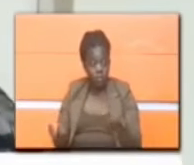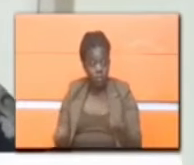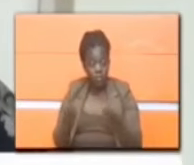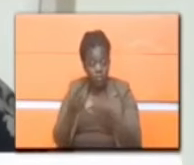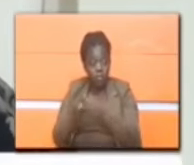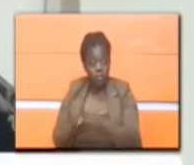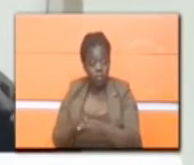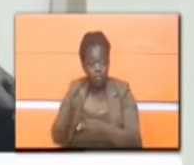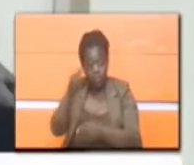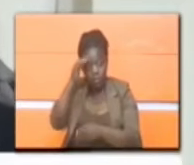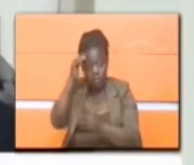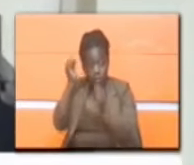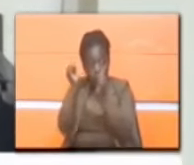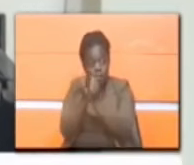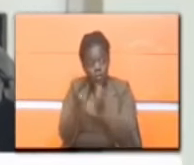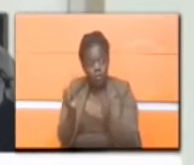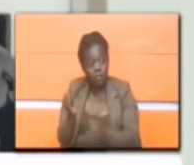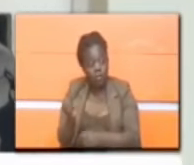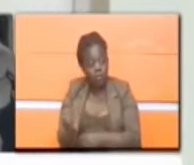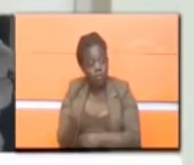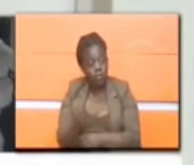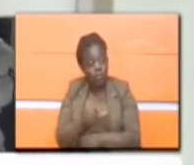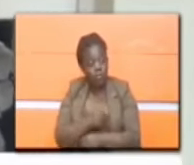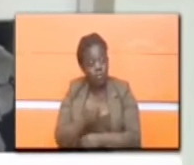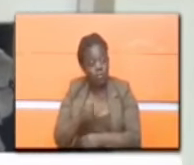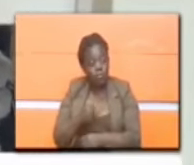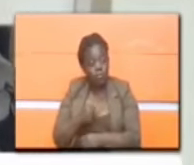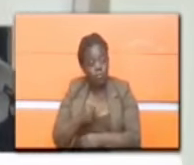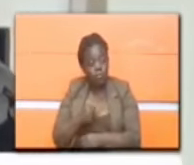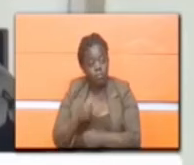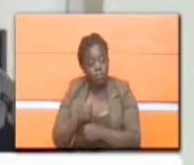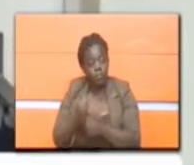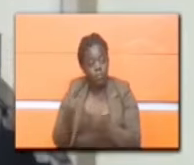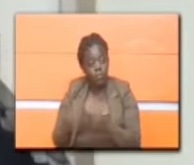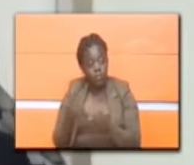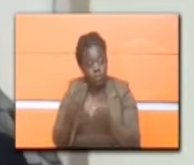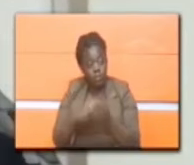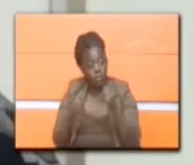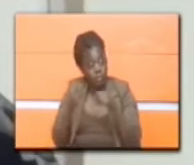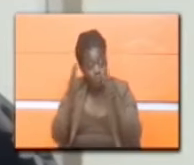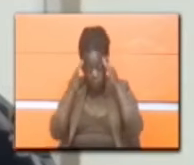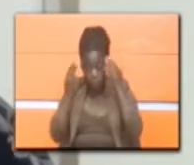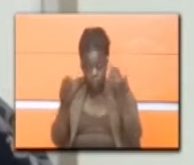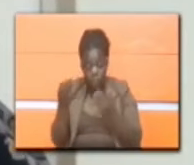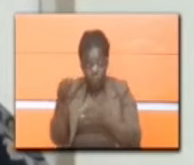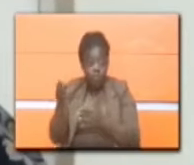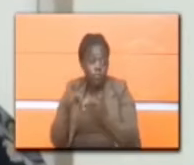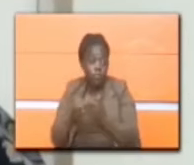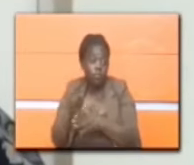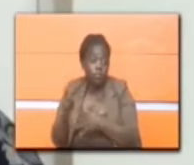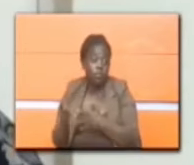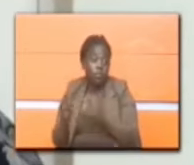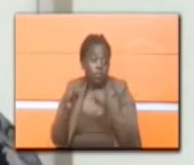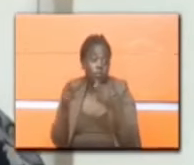abasirikale bankwate. Yii mwana wange ky'okoze kino simanyi nti oli kisasula.